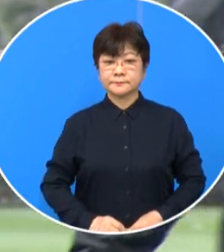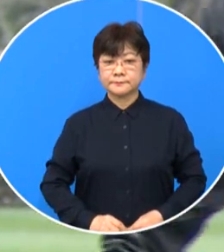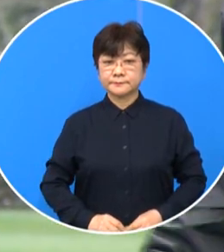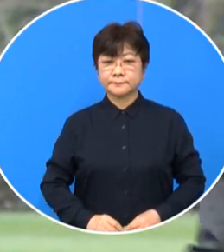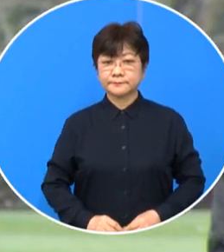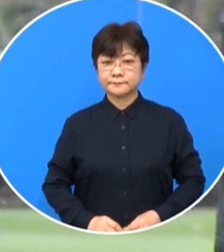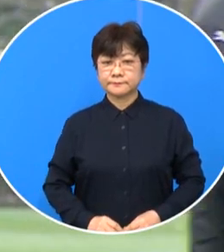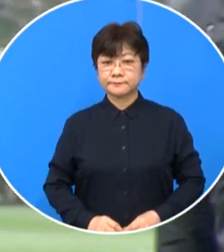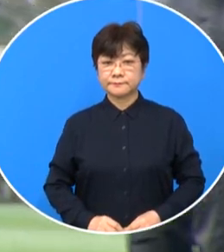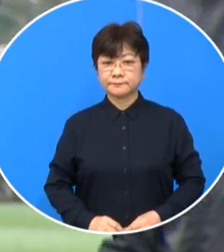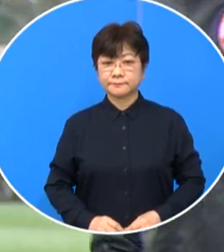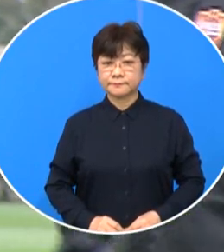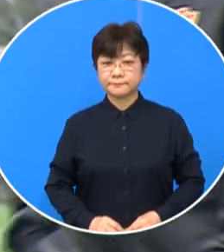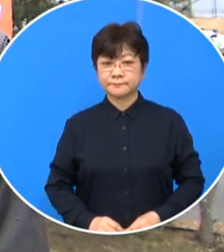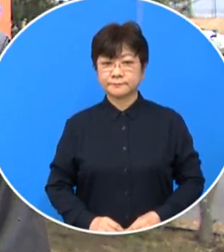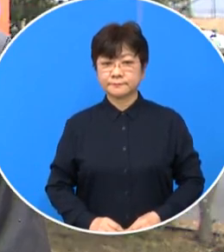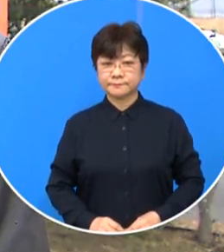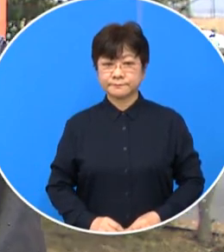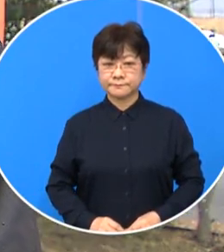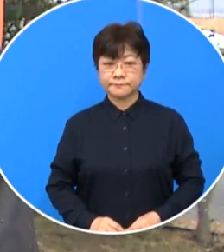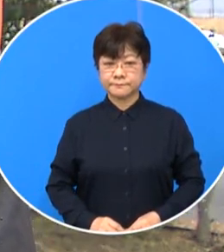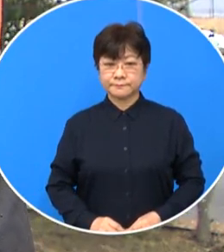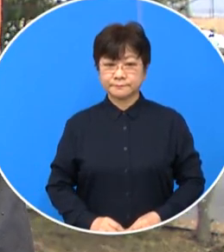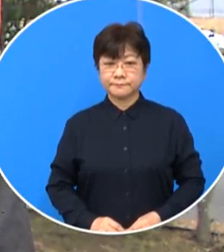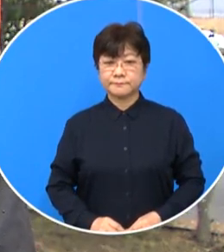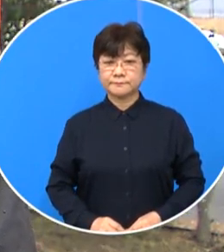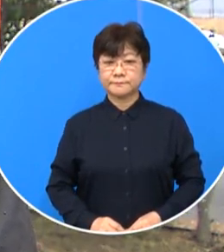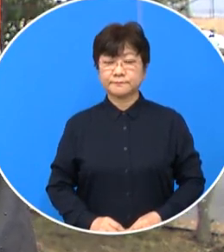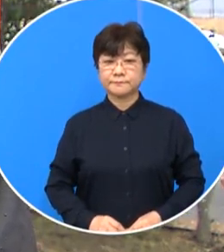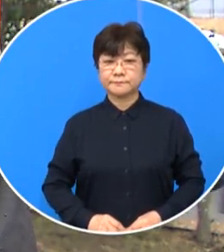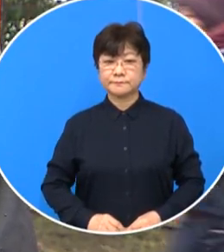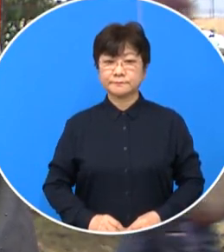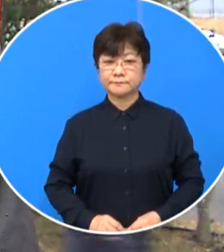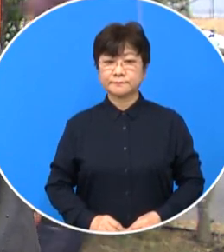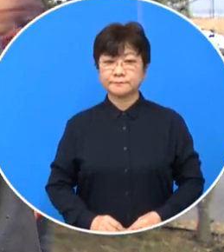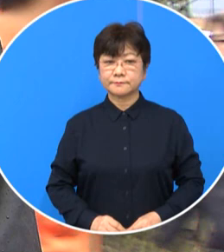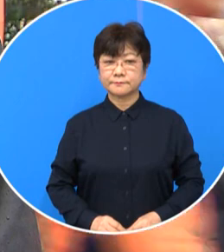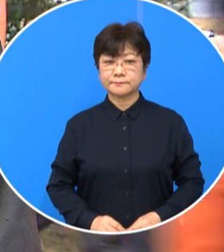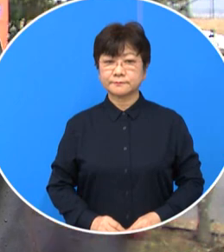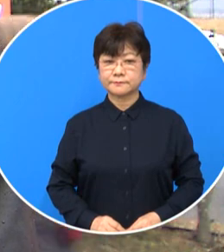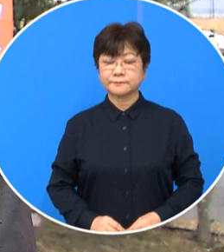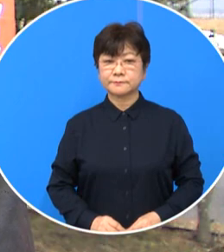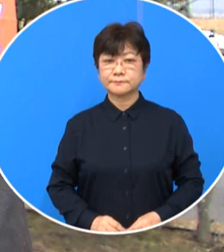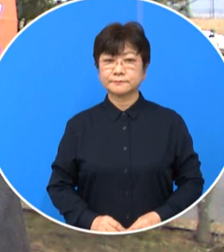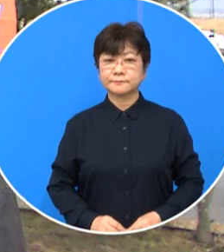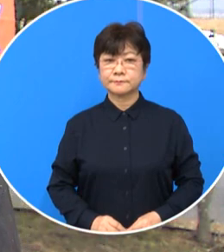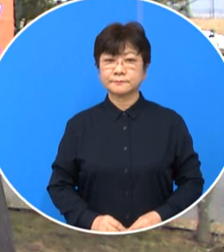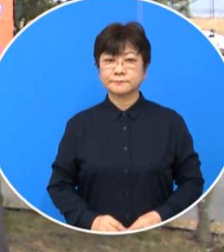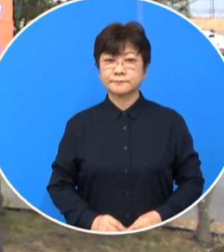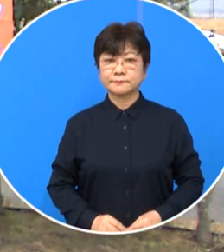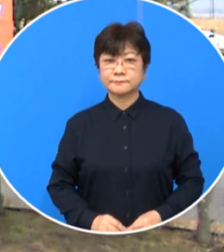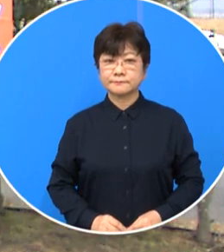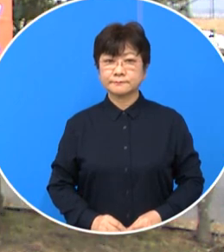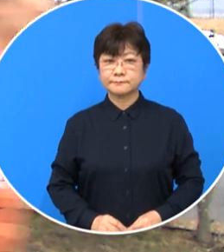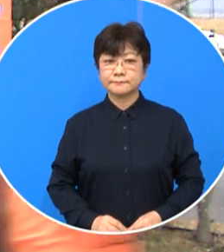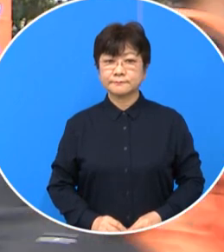sendo nos preparando da melhor forma para a gente poder enfrentar esse ano difícil